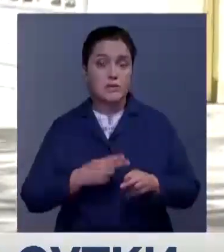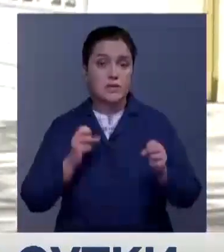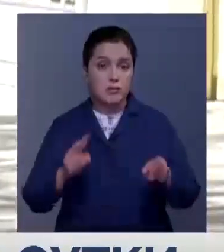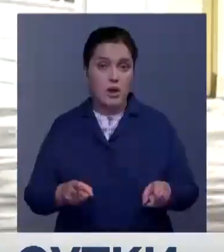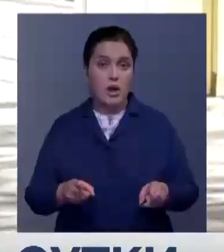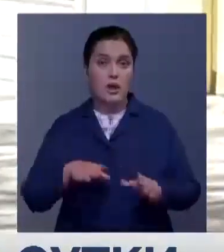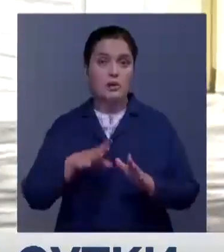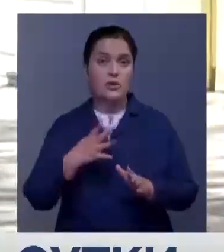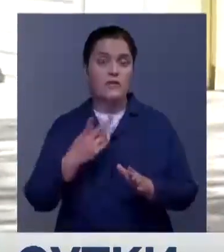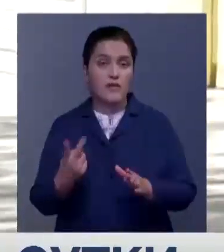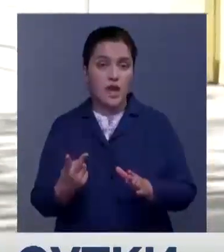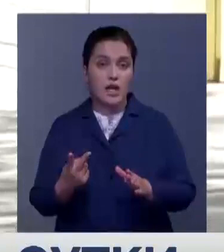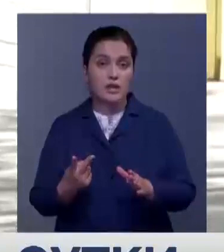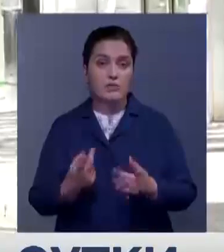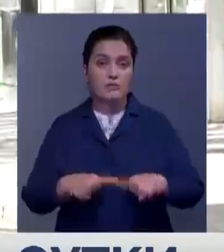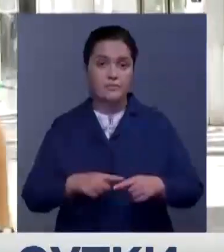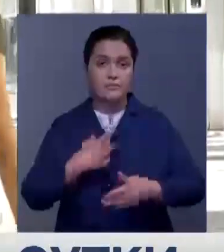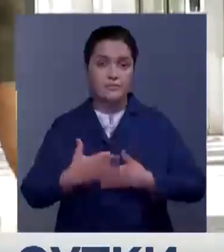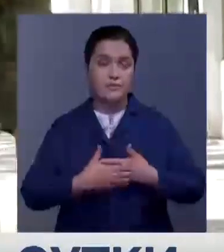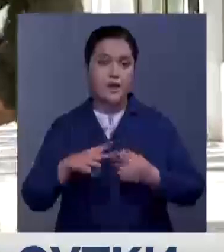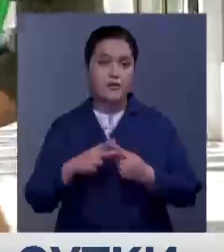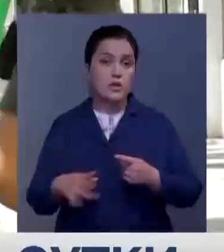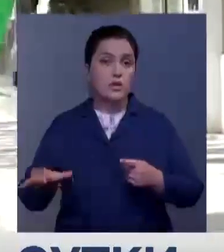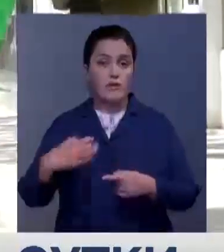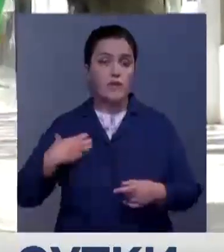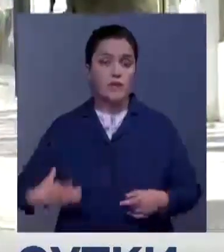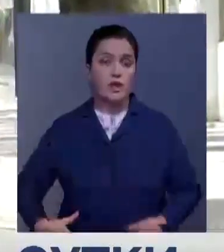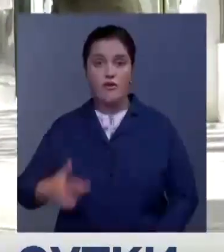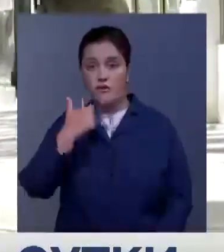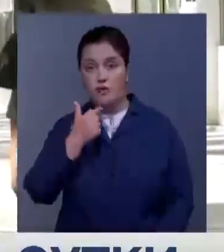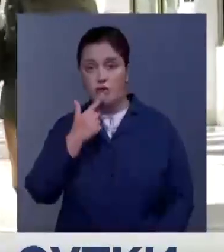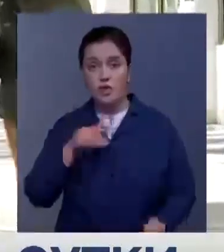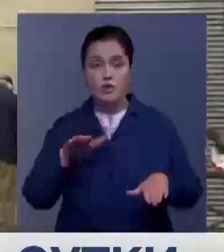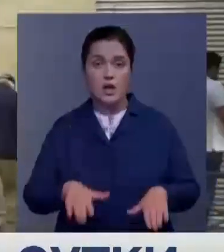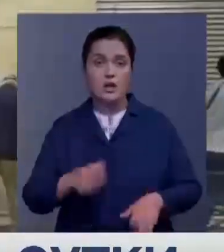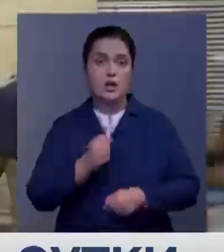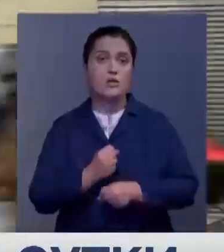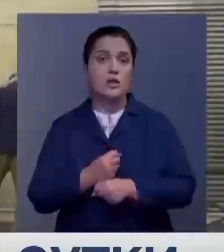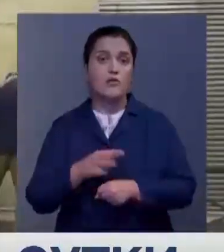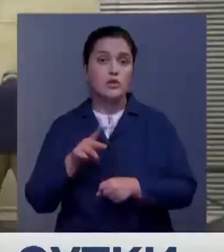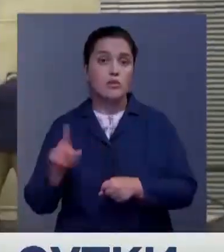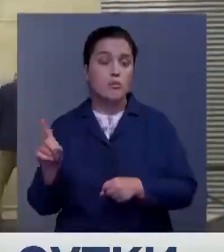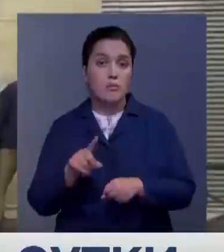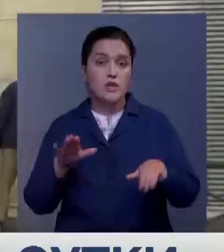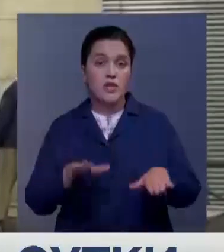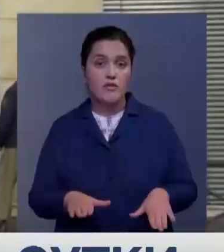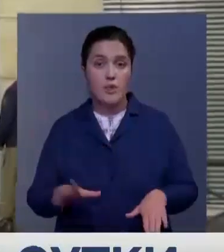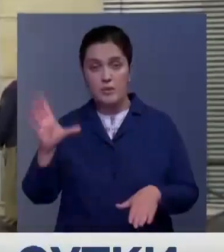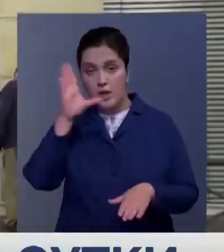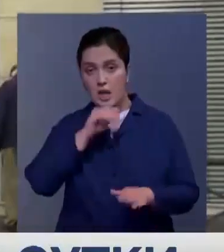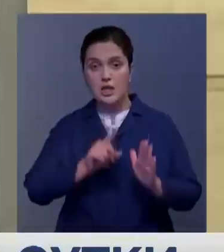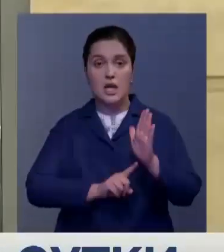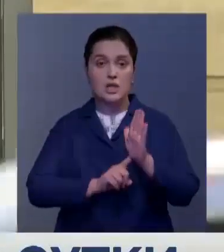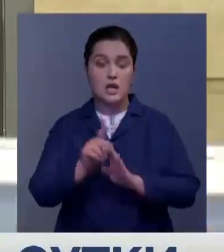страны поместить 42 департамента, это почти половина территории Франции, в красную зону. Это делают для того, чтобы местные власти